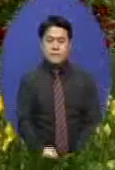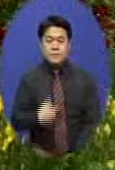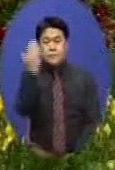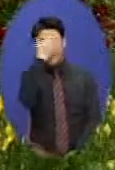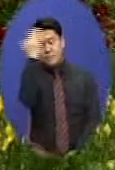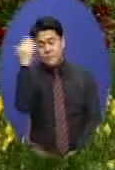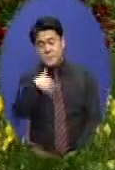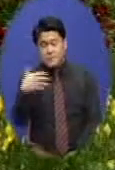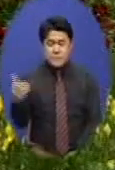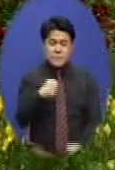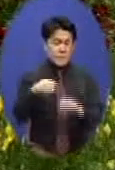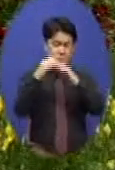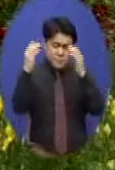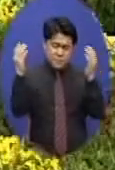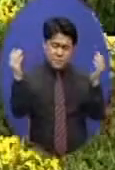내 청춘